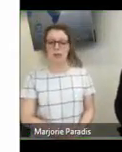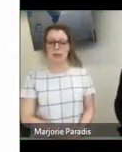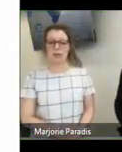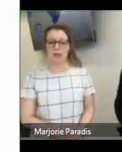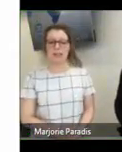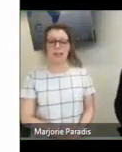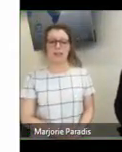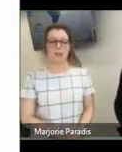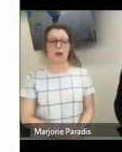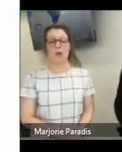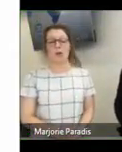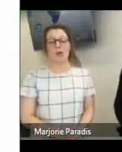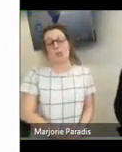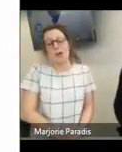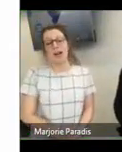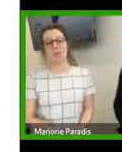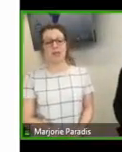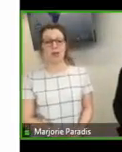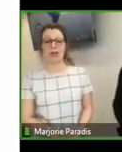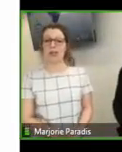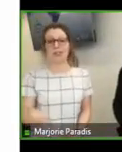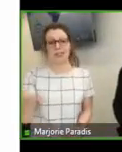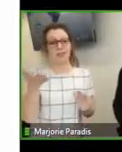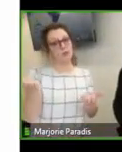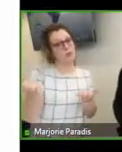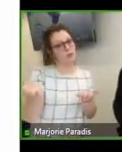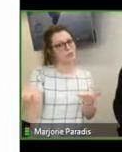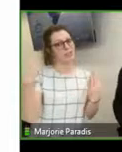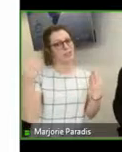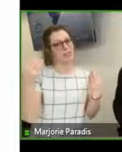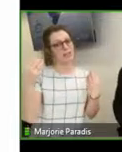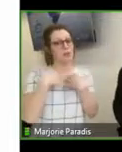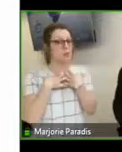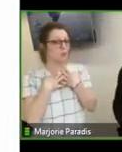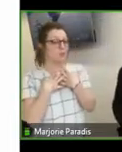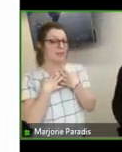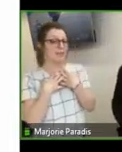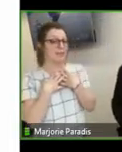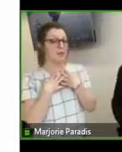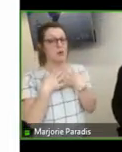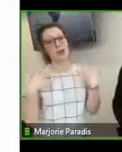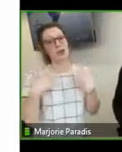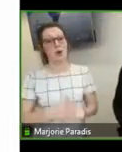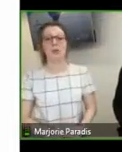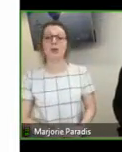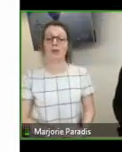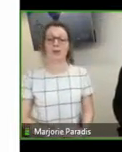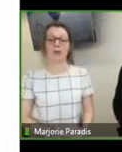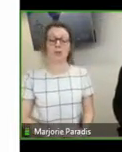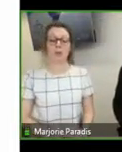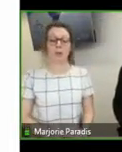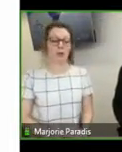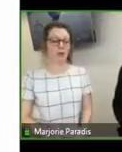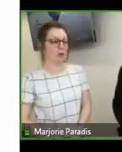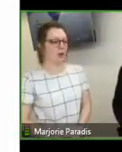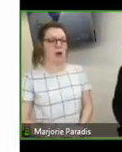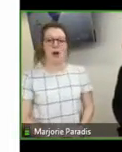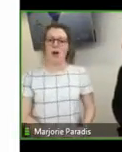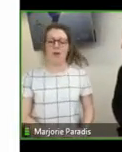diapositive précédente, bien, on n'est pas à l'abri de ça, ni vous, ni nous. puis nos jeunes non plus. Dans le fond, on est là pour eux,